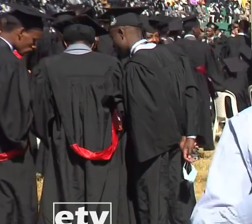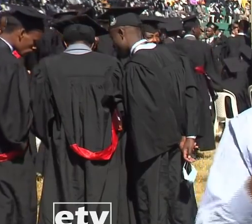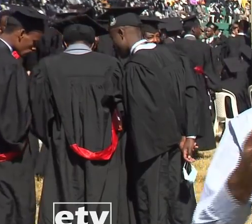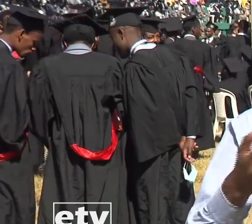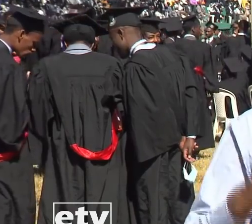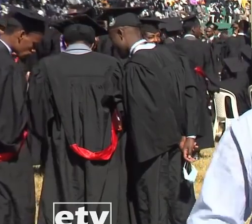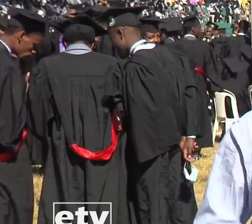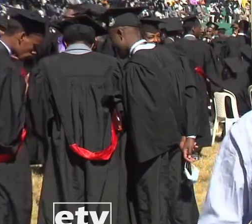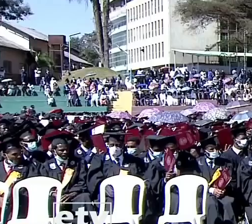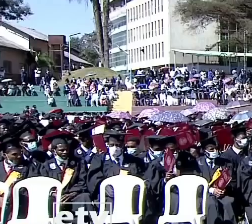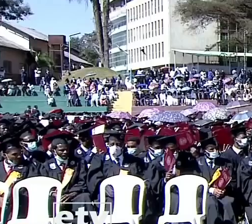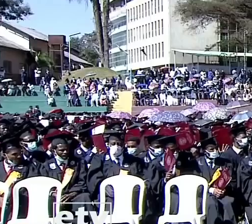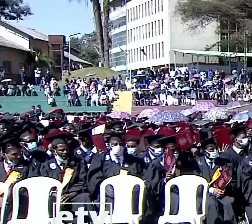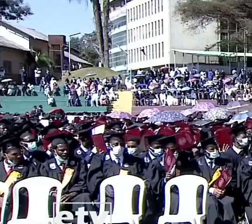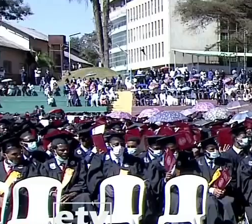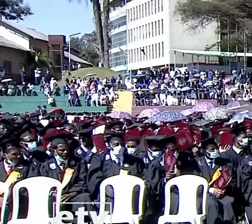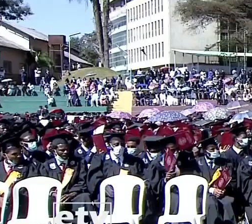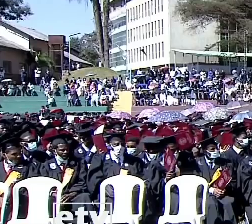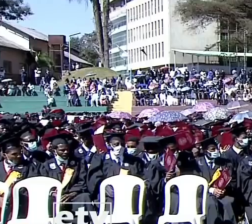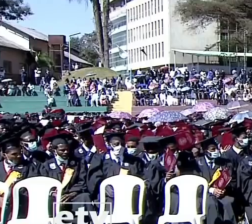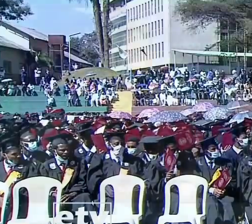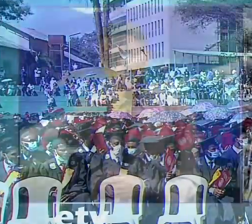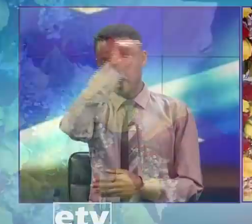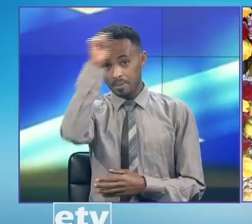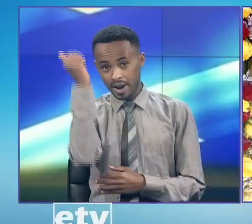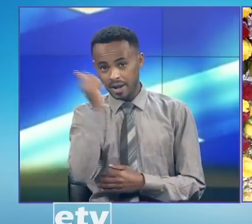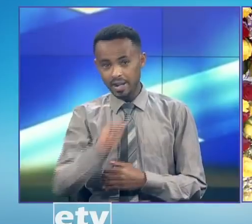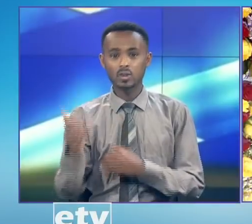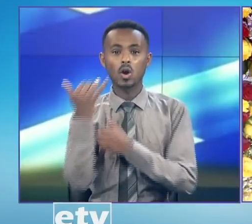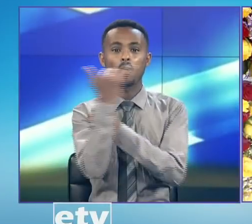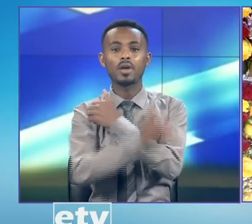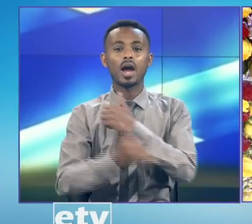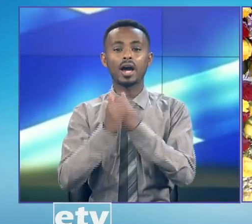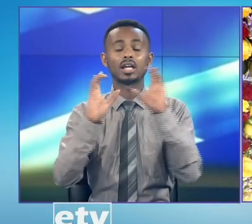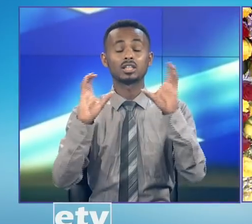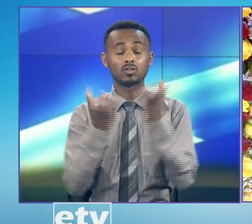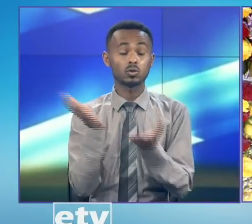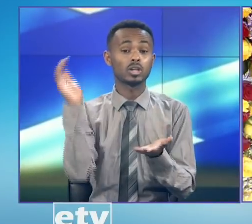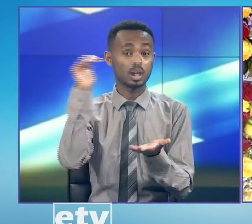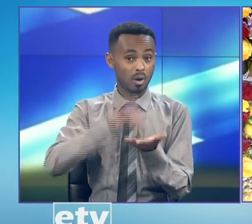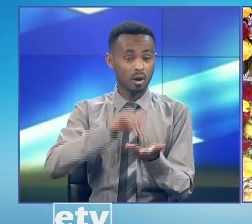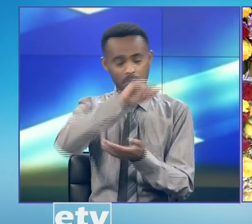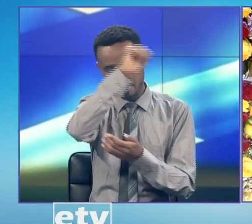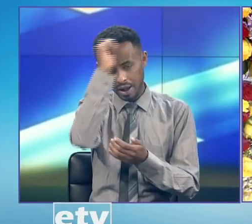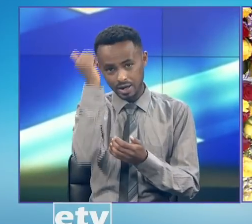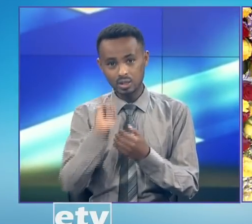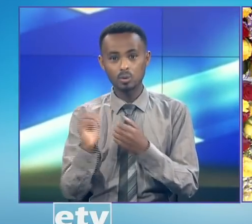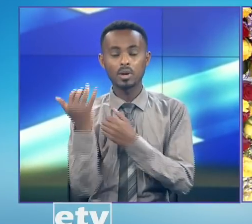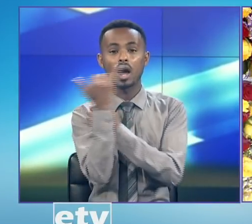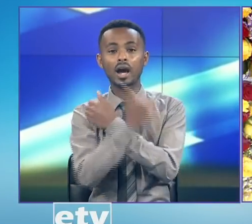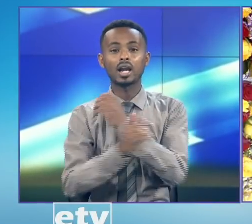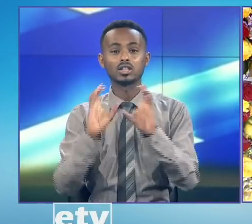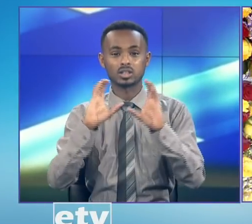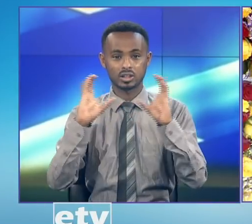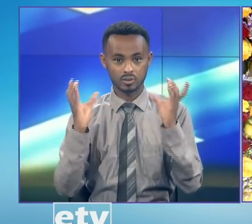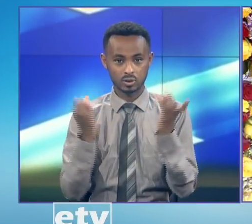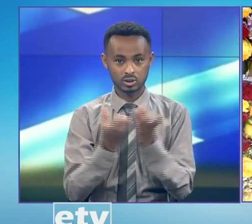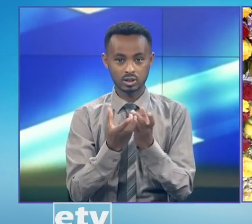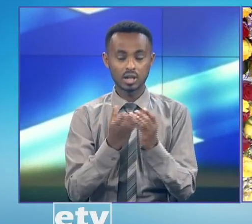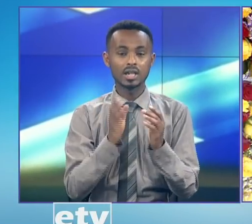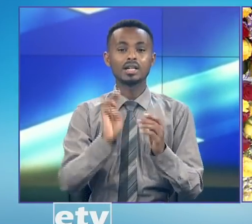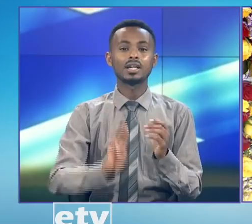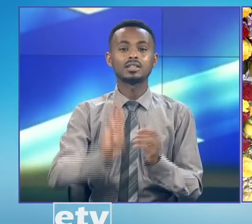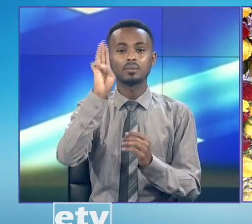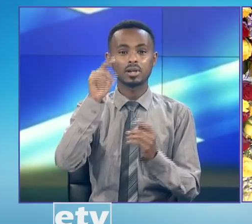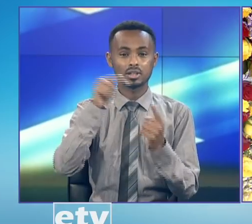አላችሁ ለማለት እንፈልጋለን። በማንኛውም የሀገራችን ክፍሎች እደግመዋለሁ፣ በማንኛውም የሀገራችን ክፍሎች ከሰሜን